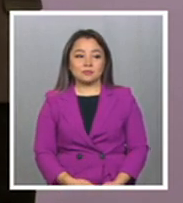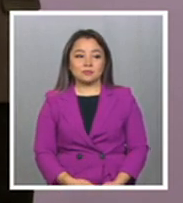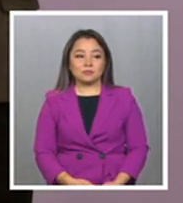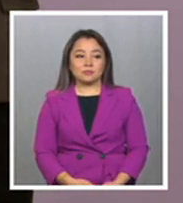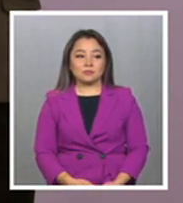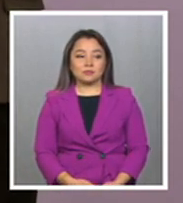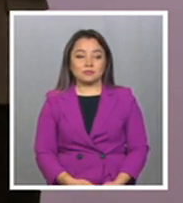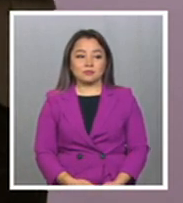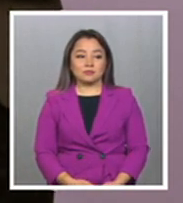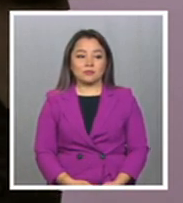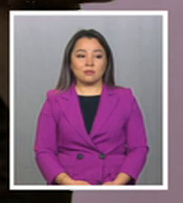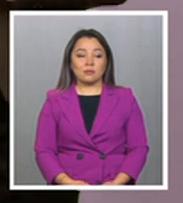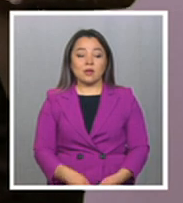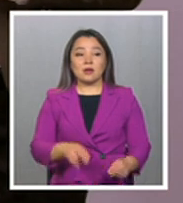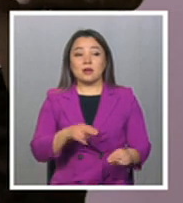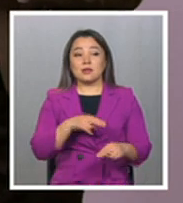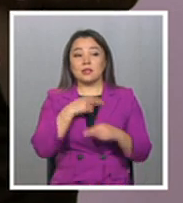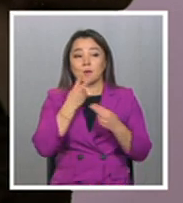Назар